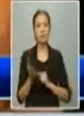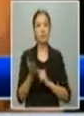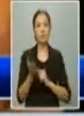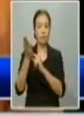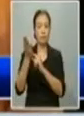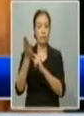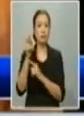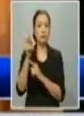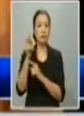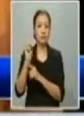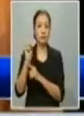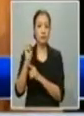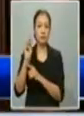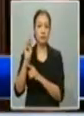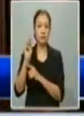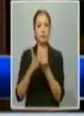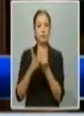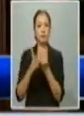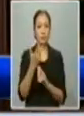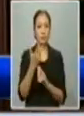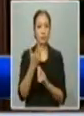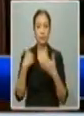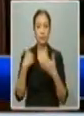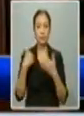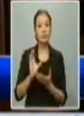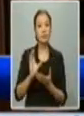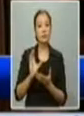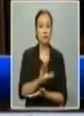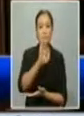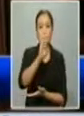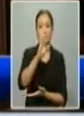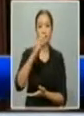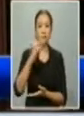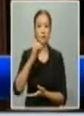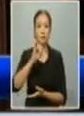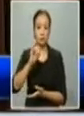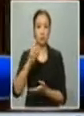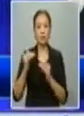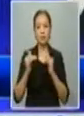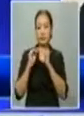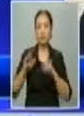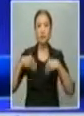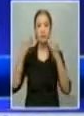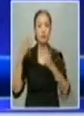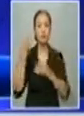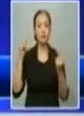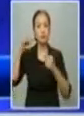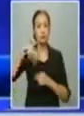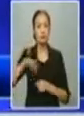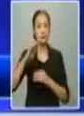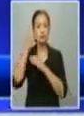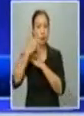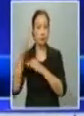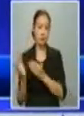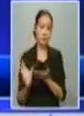คะส่วนสำนักงานคณะกรรมการส่งเสริมการลงทุนหรือ BOI จะปรับบทบาทจากเน้นให้สิทธิประโยชน์กับบริษัทข้ามชาติที่มาลงทุนในไท